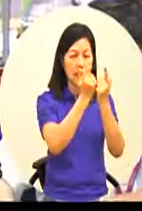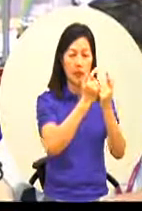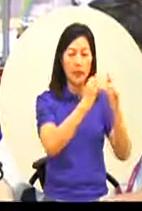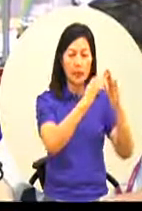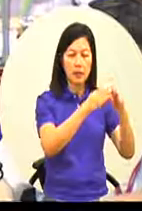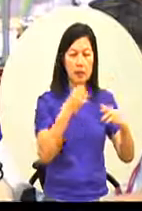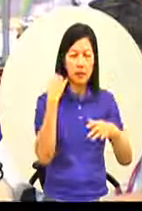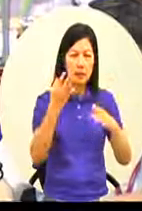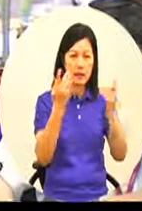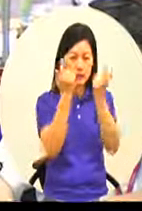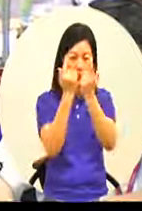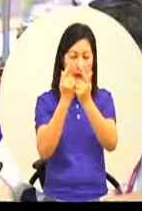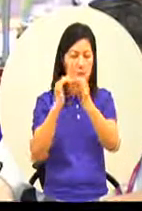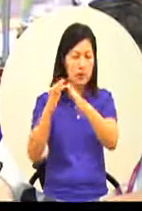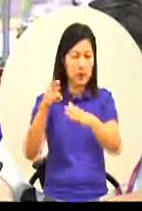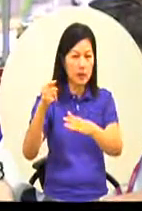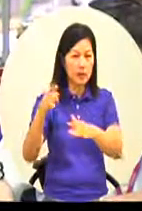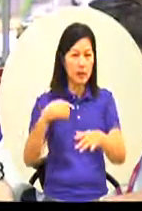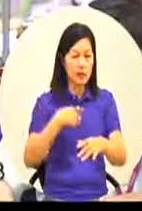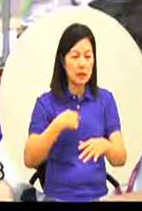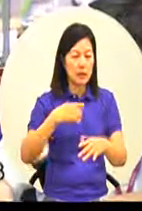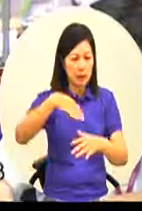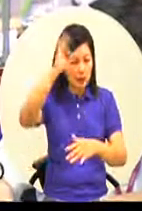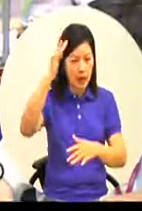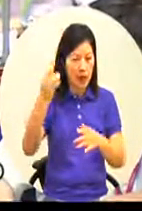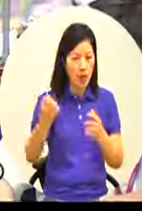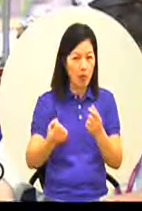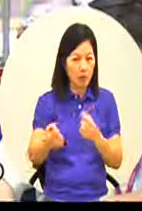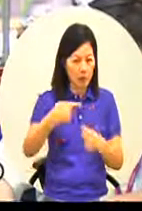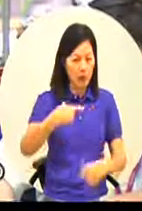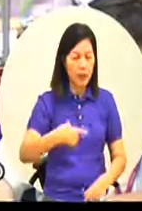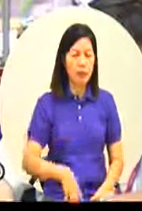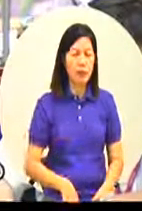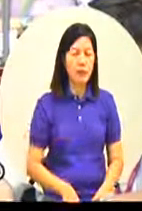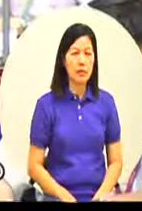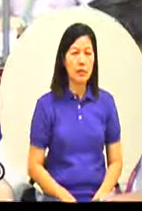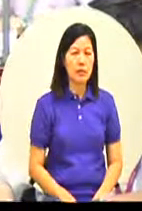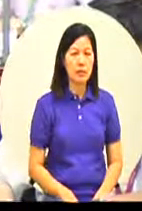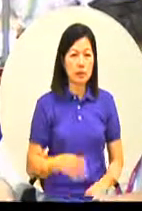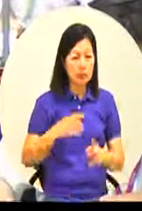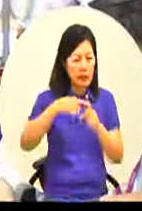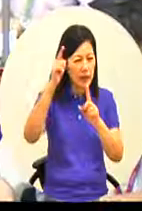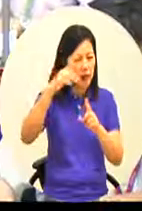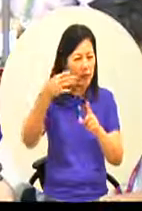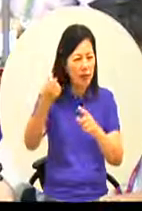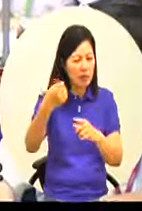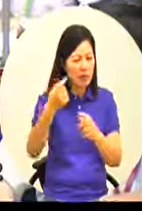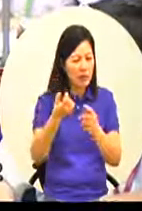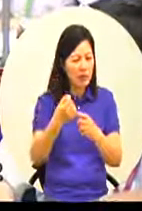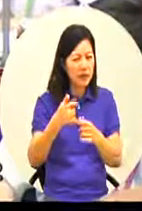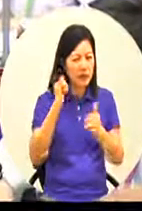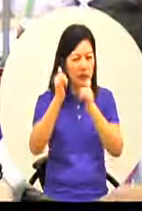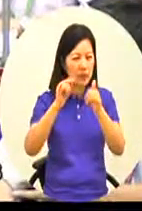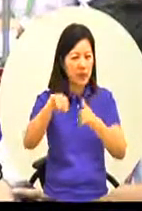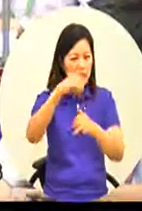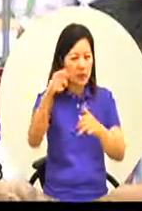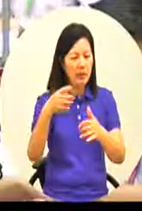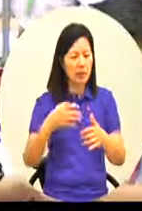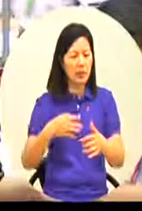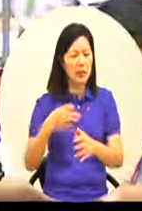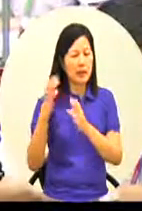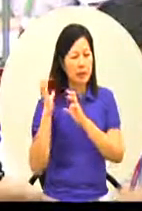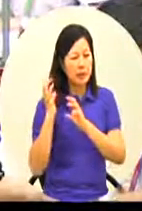比我们高，台北市是比我们不够，它新北市的那个地价本来就很高，它稍微调一点点的话，民众的一个负担就会